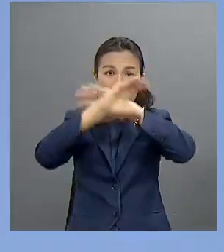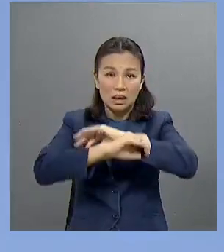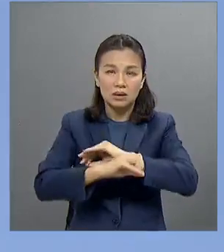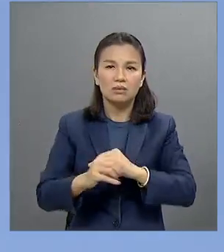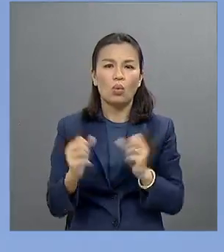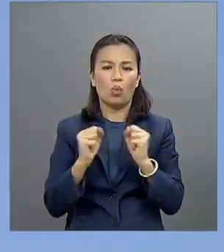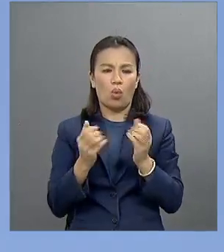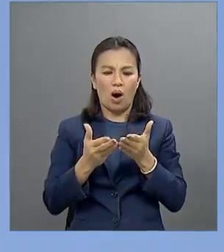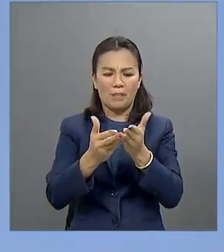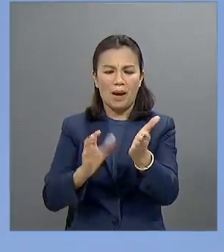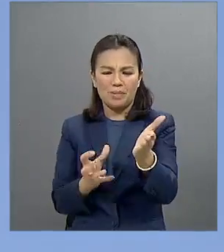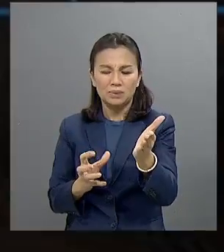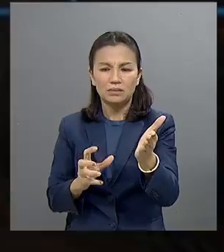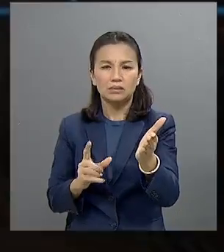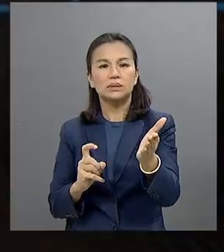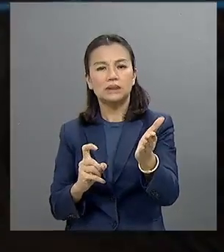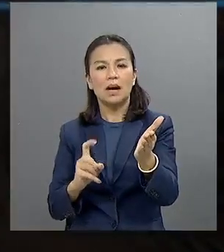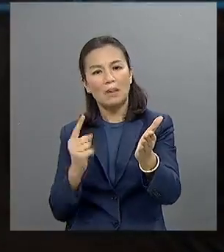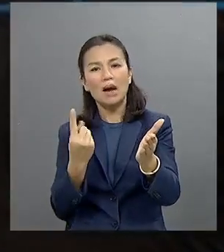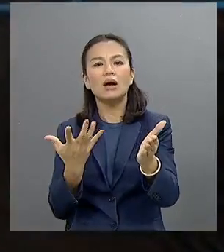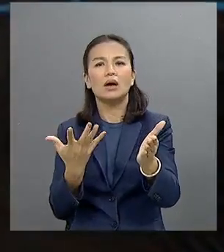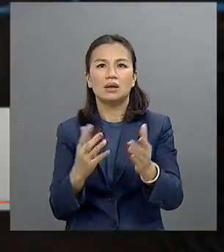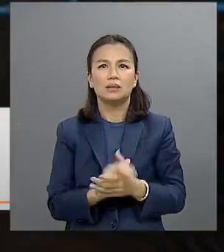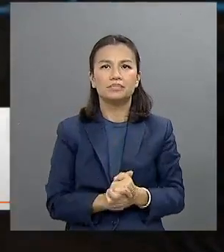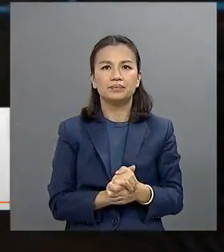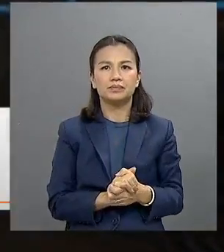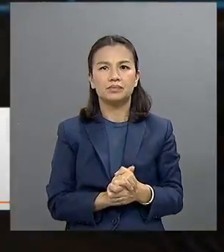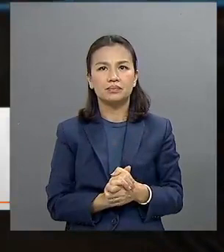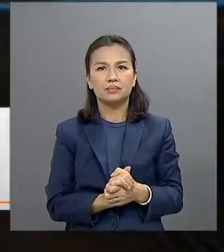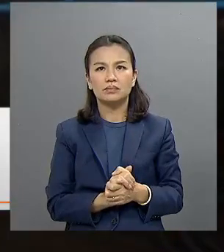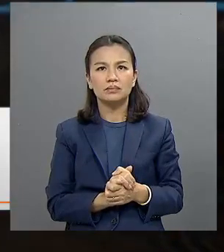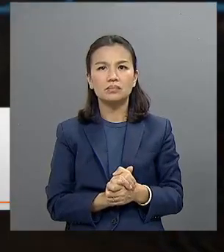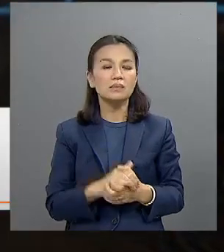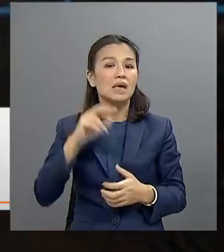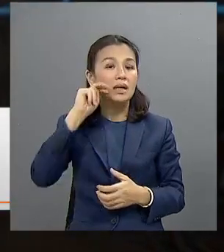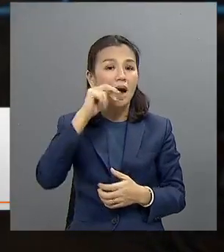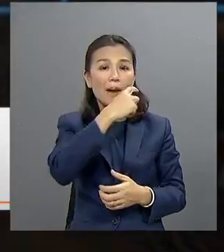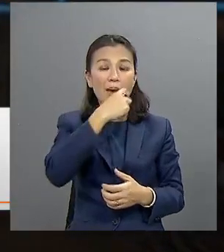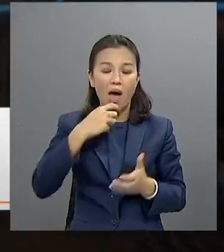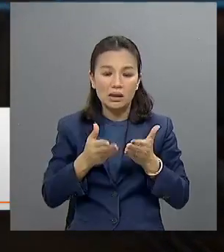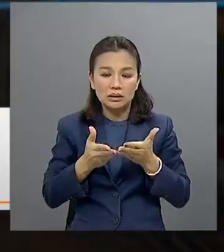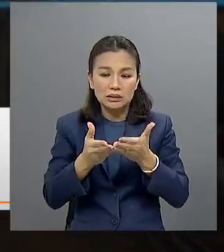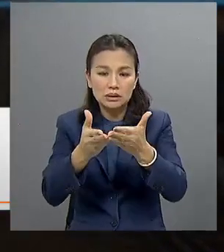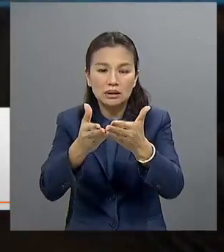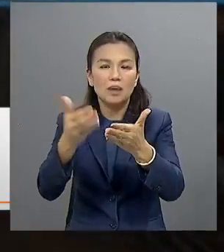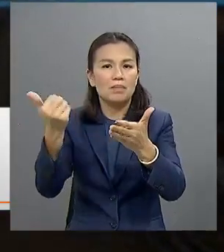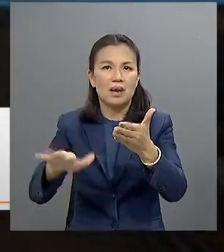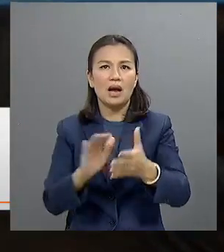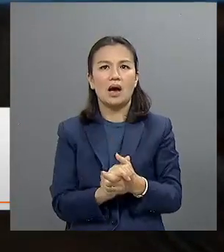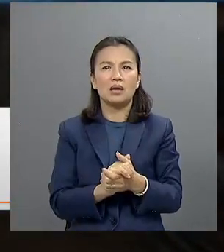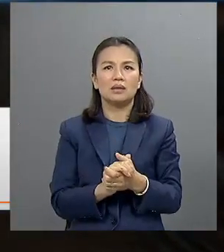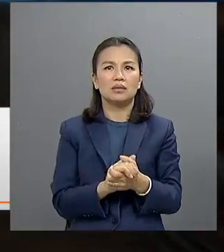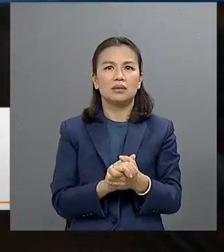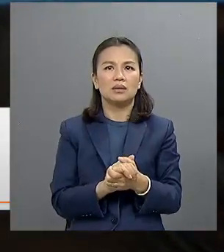กเนี่ยค่ะ ถ้าจะออกถ้าน้ำแห้งนี่เรือออกไม่ได้มันขึ้นกิ่งไม้ต้นไม้พวก